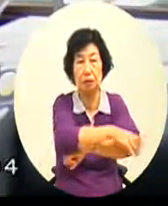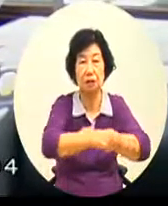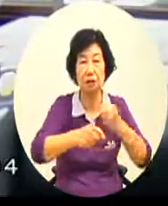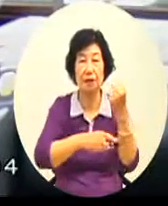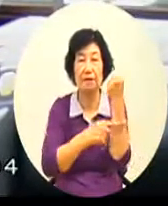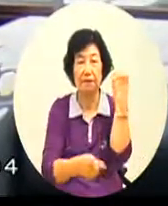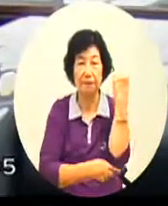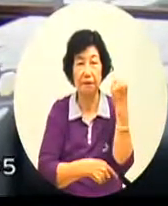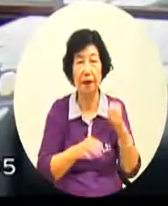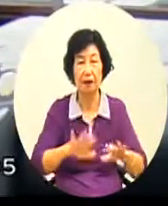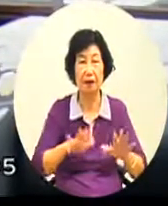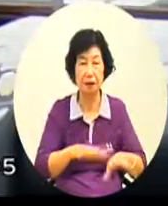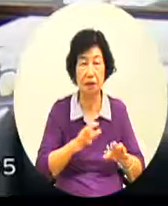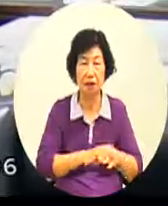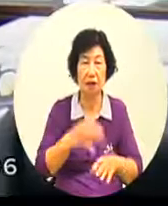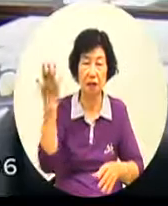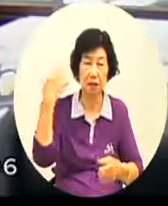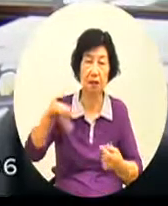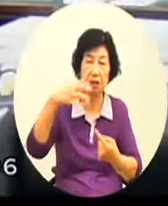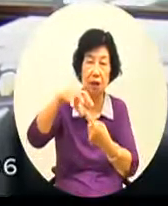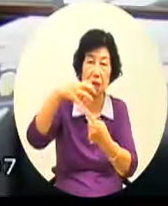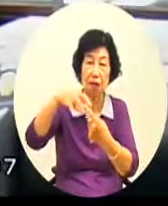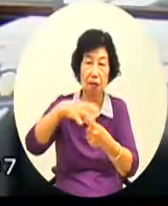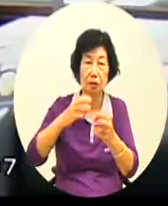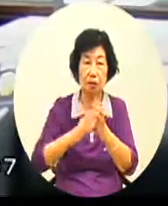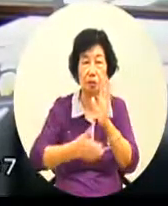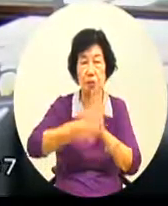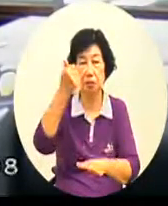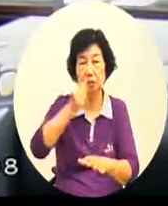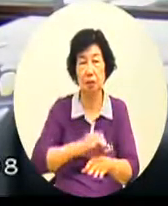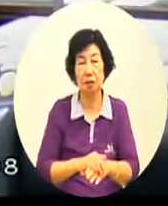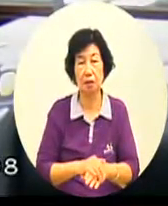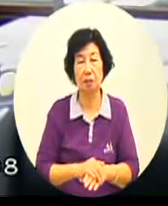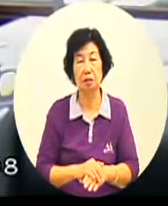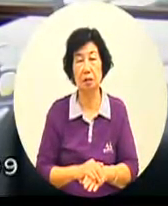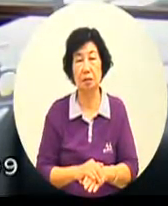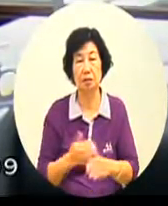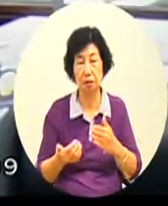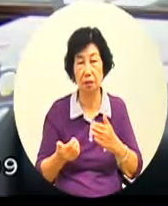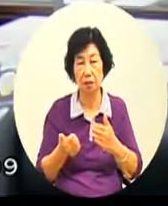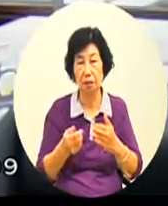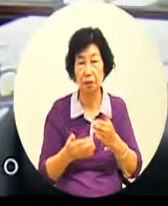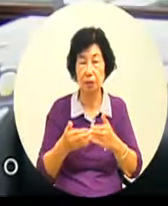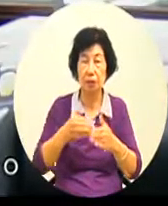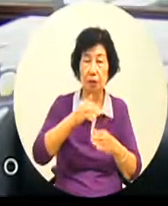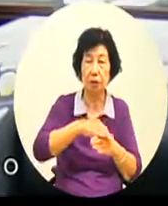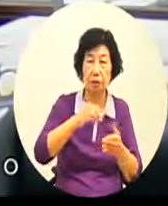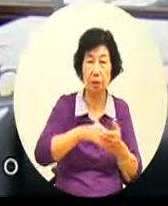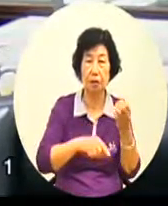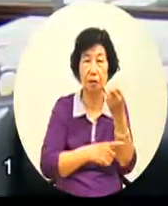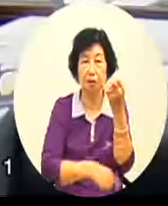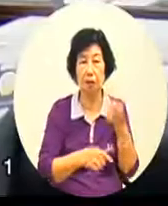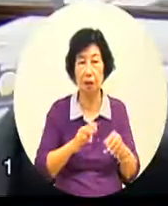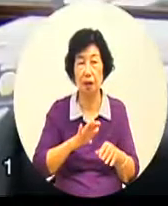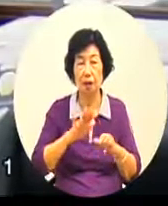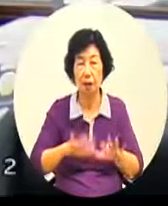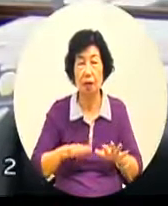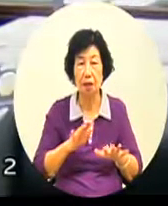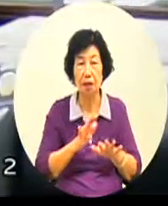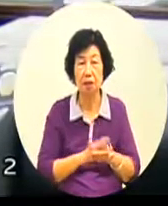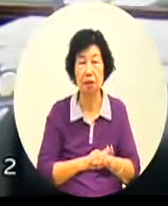钟局长，现在的立法委员齁，他对很多的，就是说因为网络上面现在越来越多人用网购，所以在物流业其